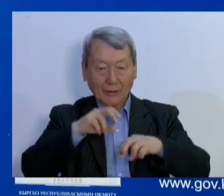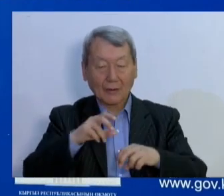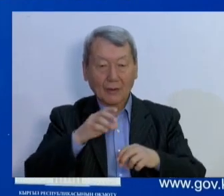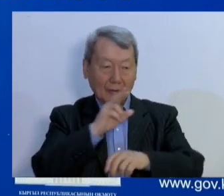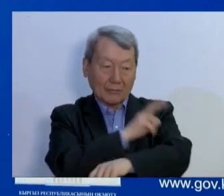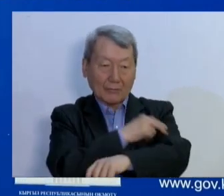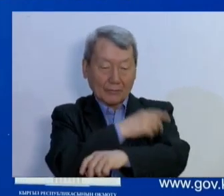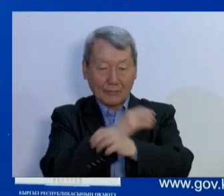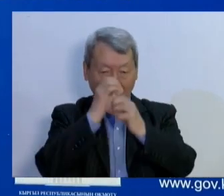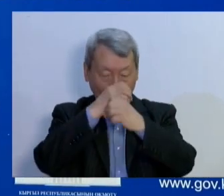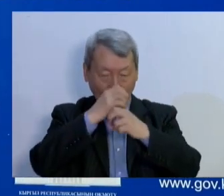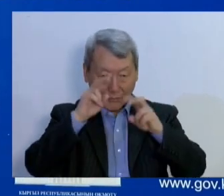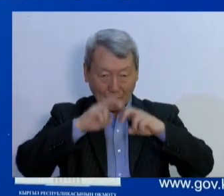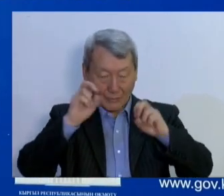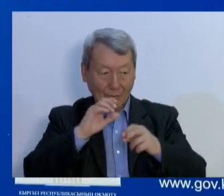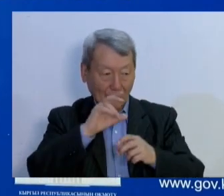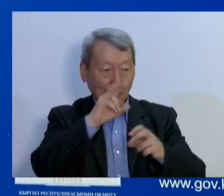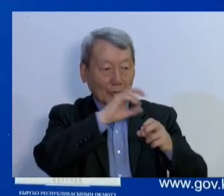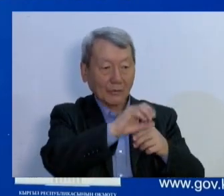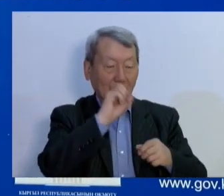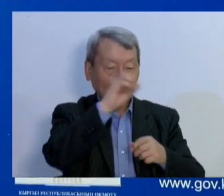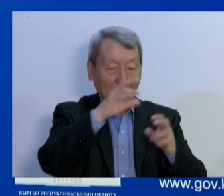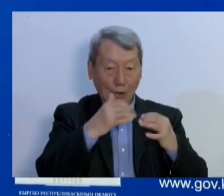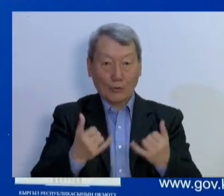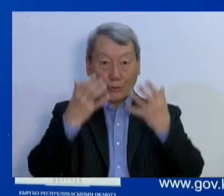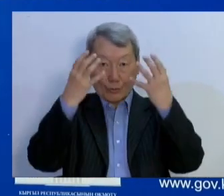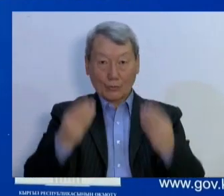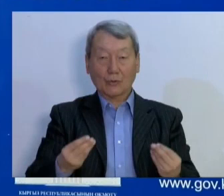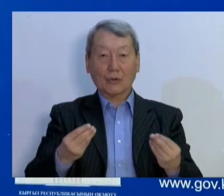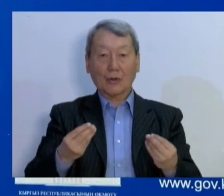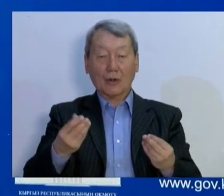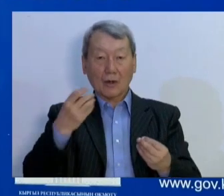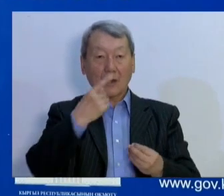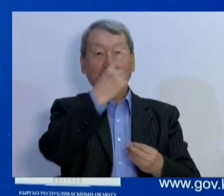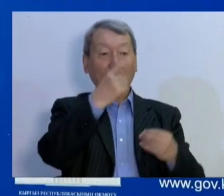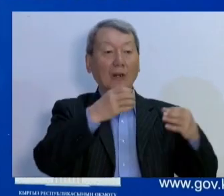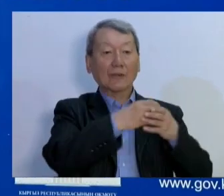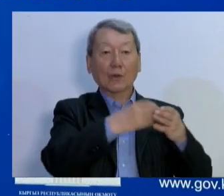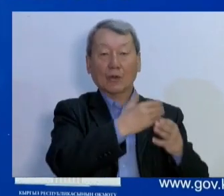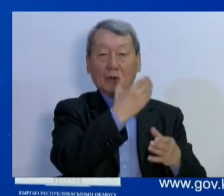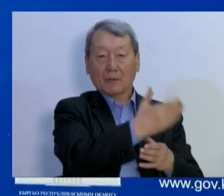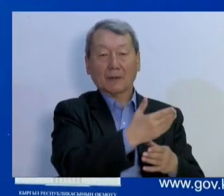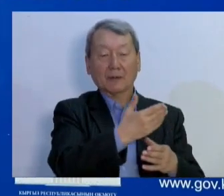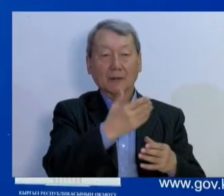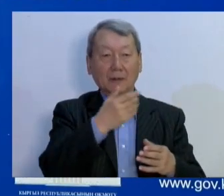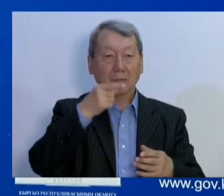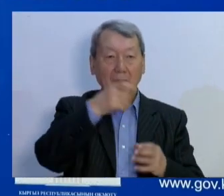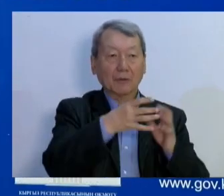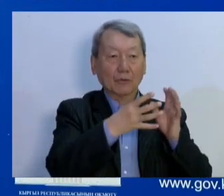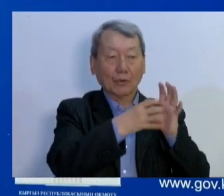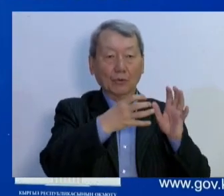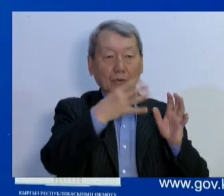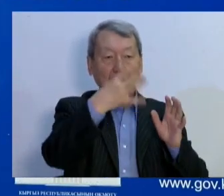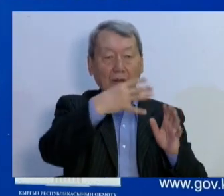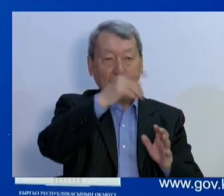ирет лабораториялык тастыктоолордон да өткөзүлүп жатат. Бүгүнкү күнү мына ушул биринчи категориядагы